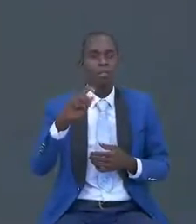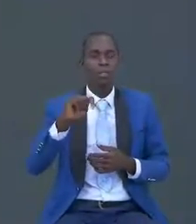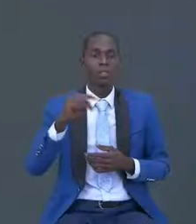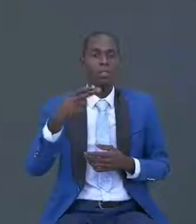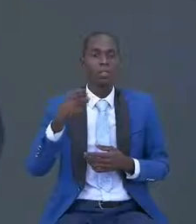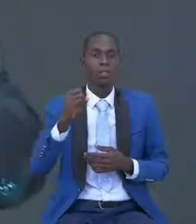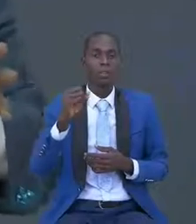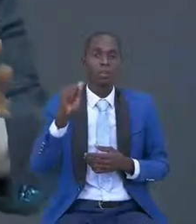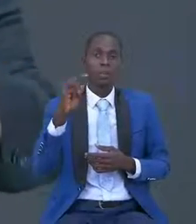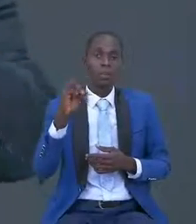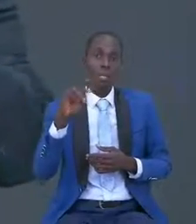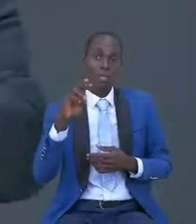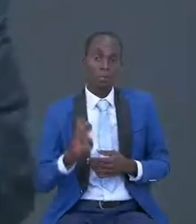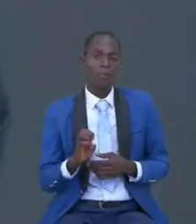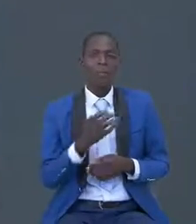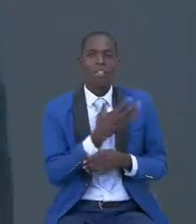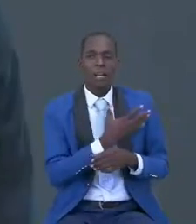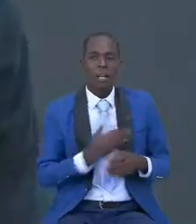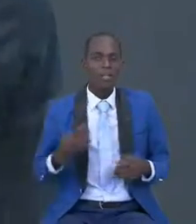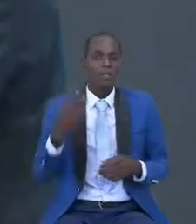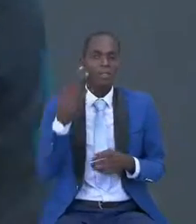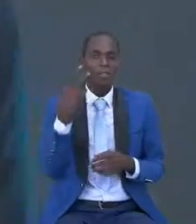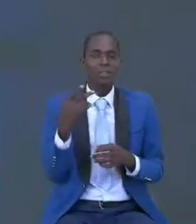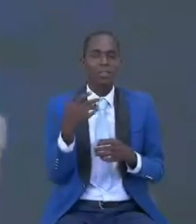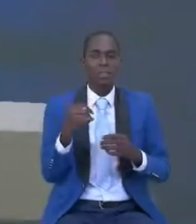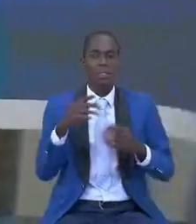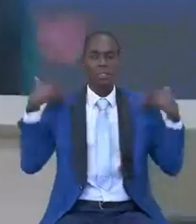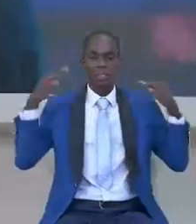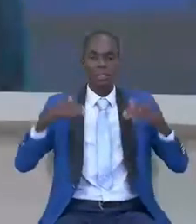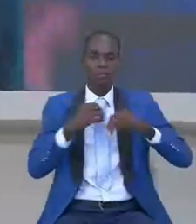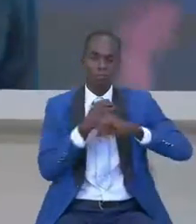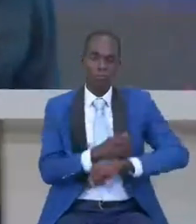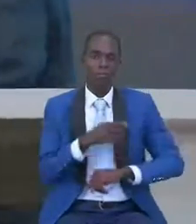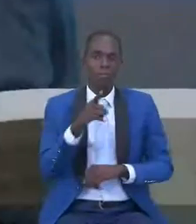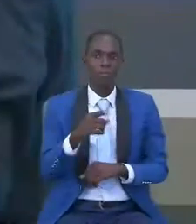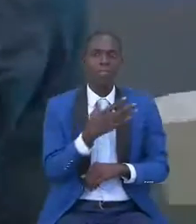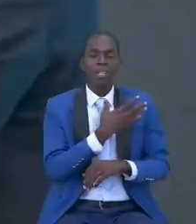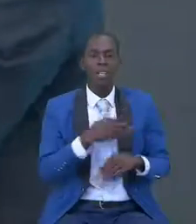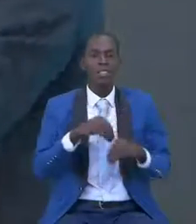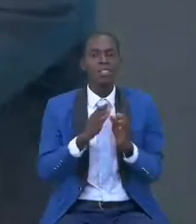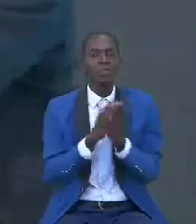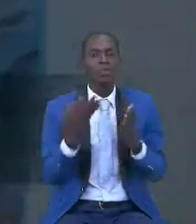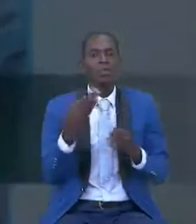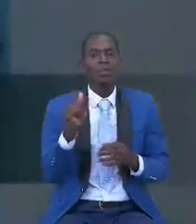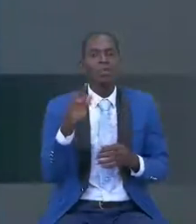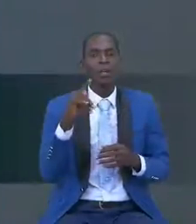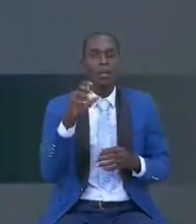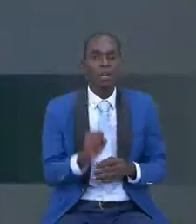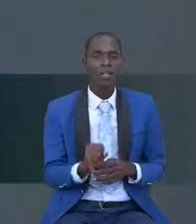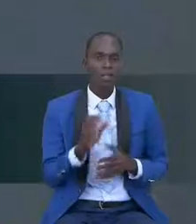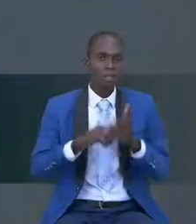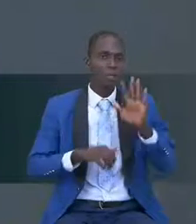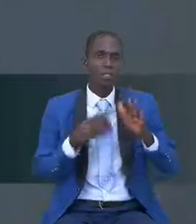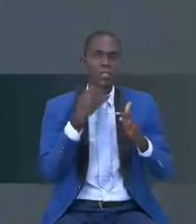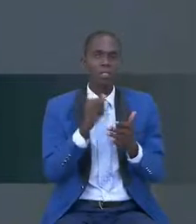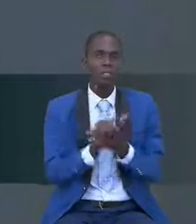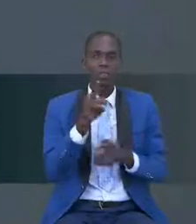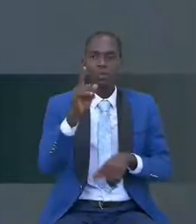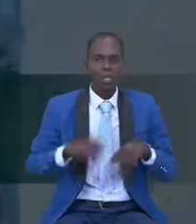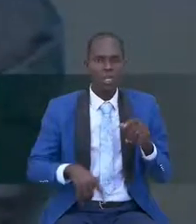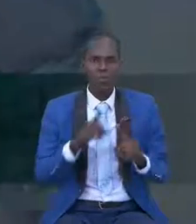fortifier. Et dans Actes des Apôtres, chapitre 5, on les a enfermés dans la prison pour dire que vous ne pouvez plus